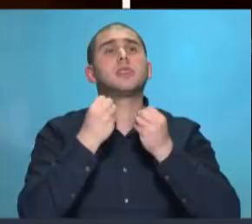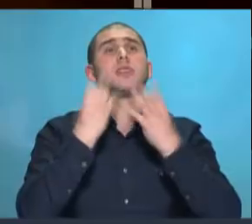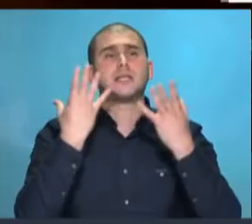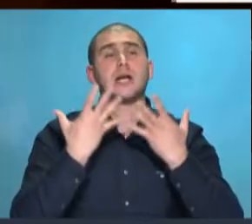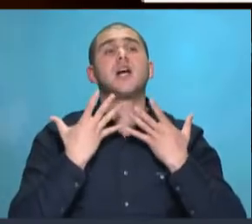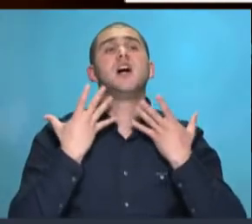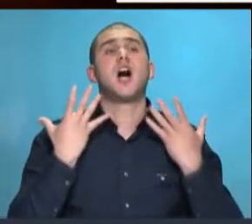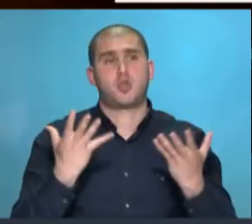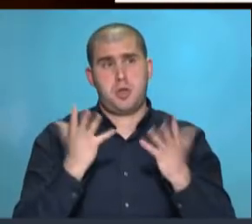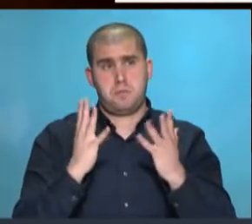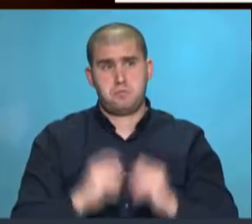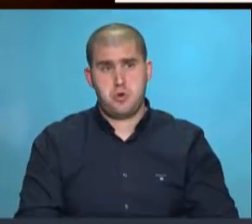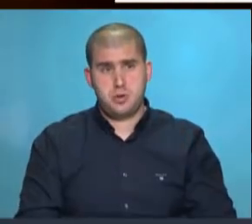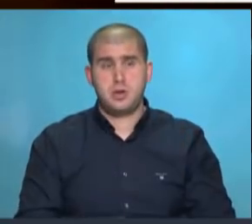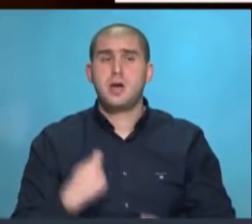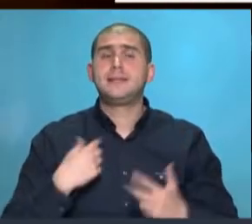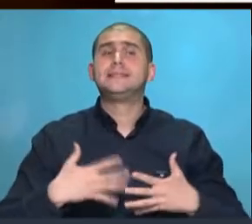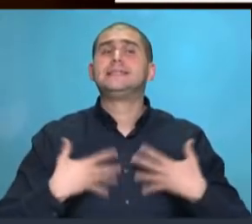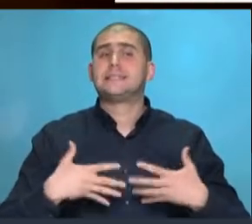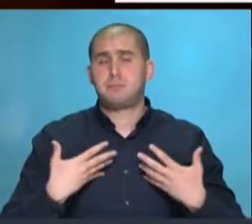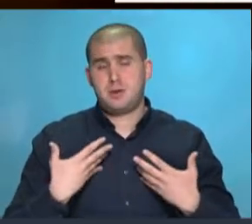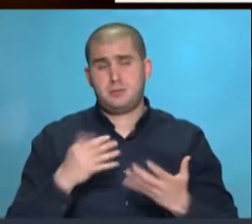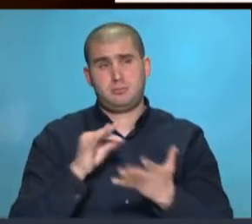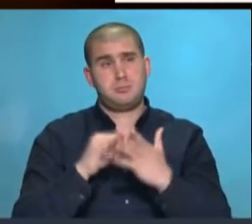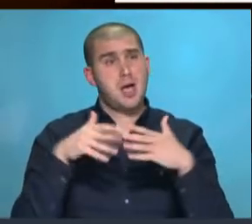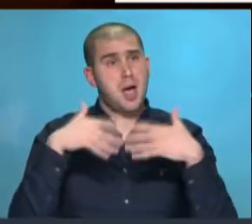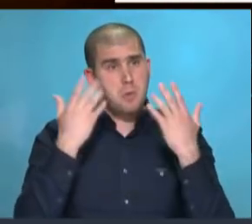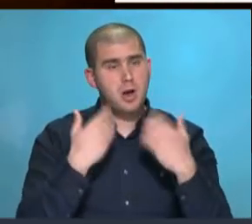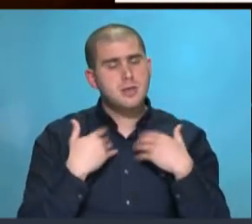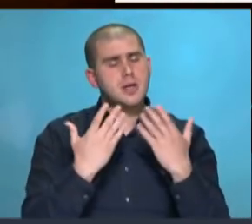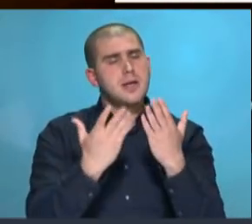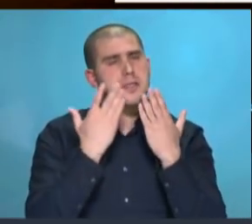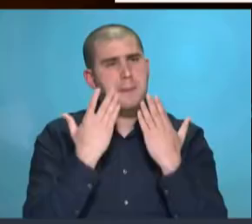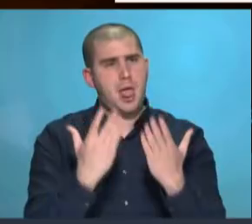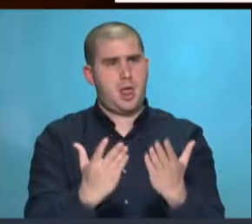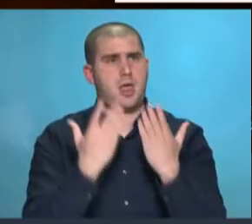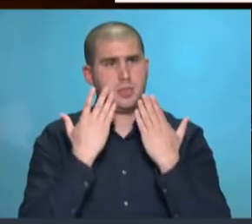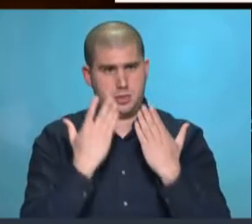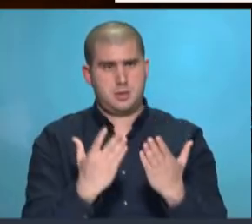מאוד, ואני שמח שהבוקר שהתפללתי